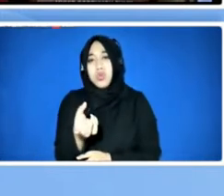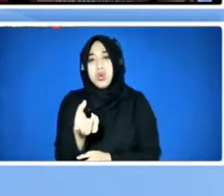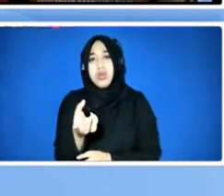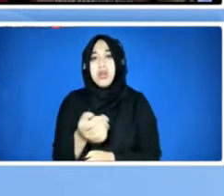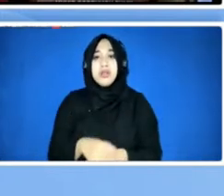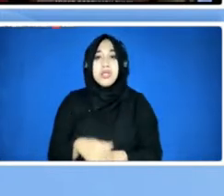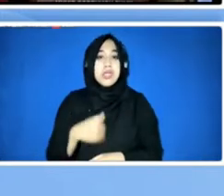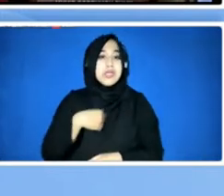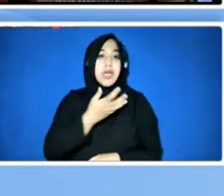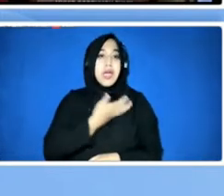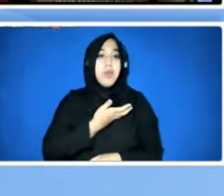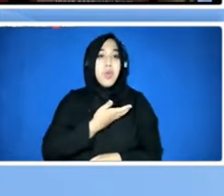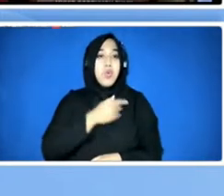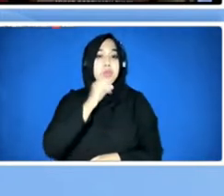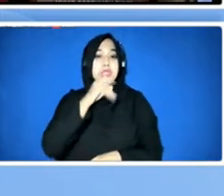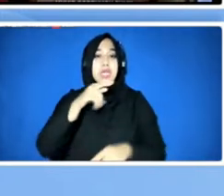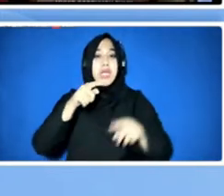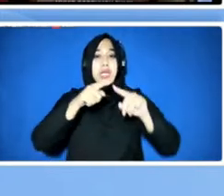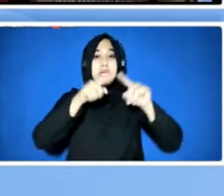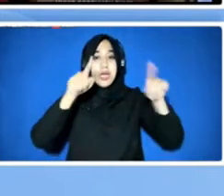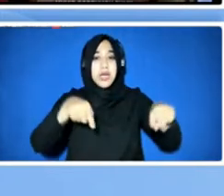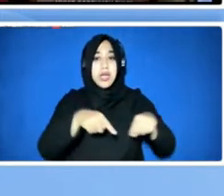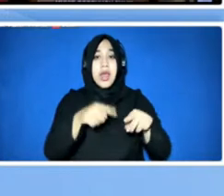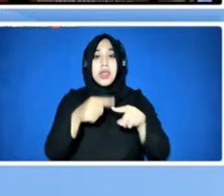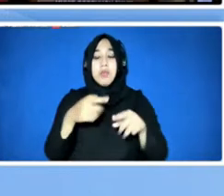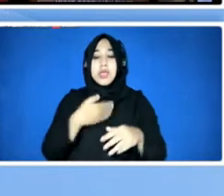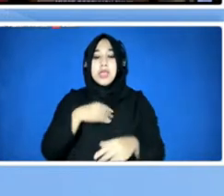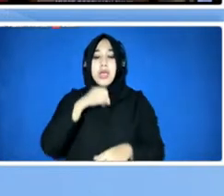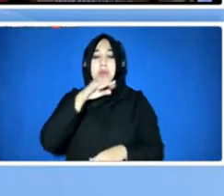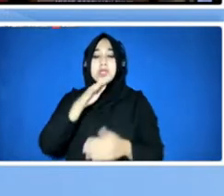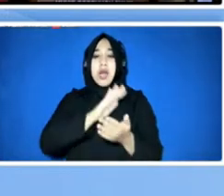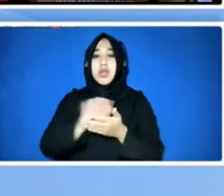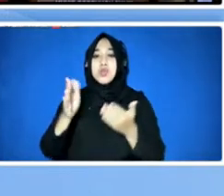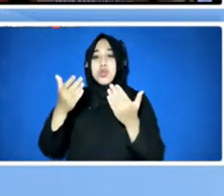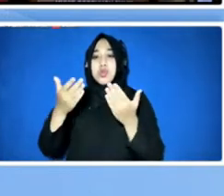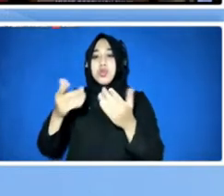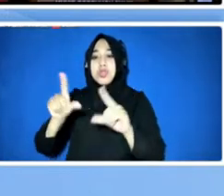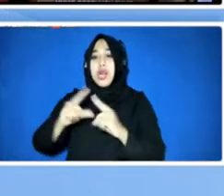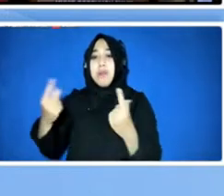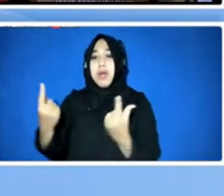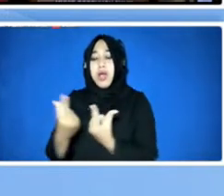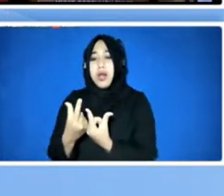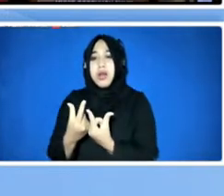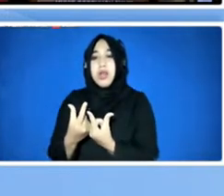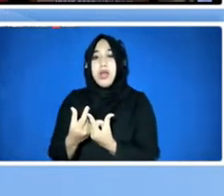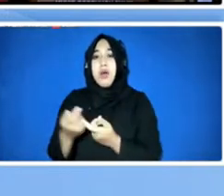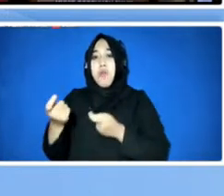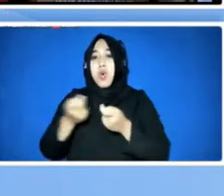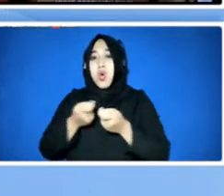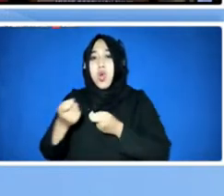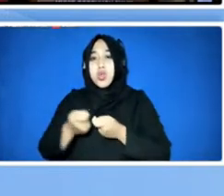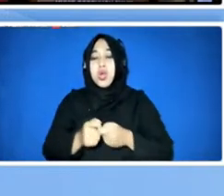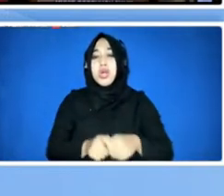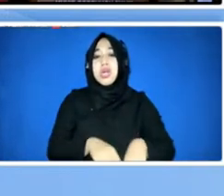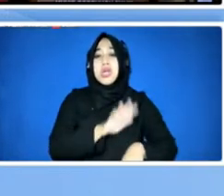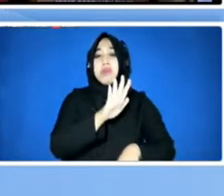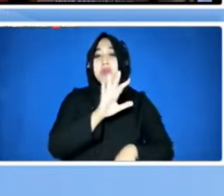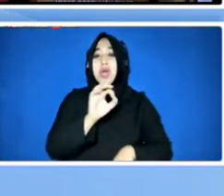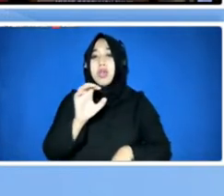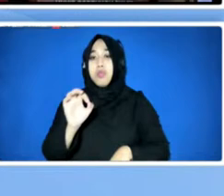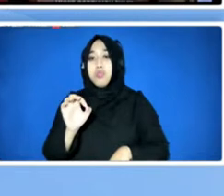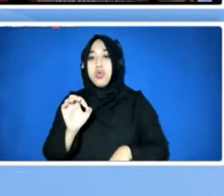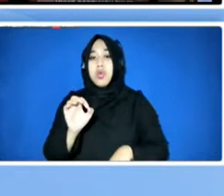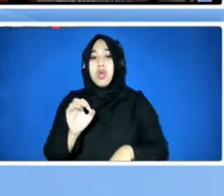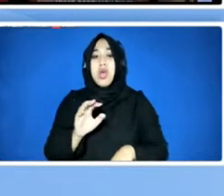nggak mau bicara di atas kertas ini, saya bicara di lapangan. Imagine menahan 75.000 orang untuk di rumah. Itu hari pertama, 5 hari.